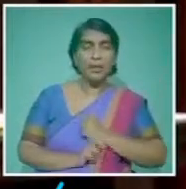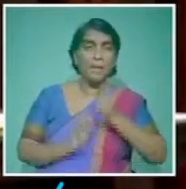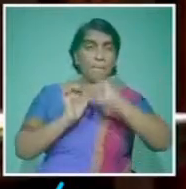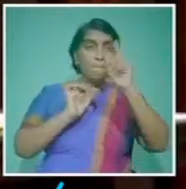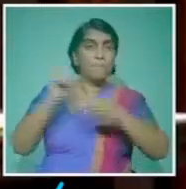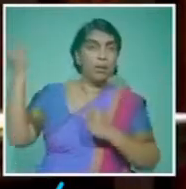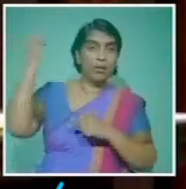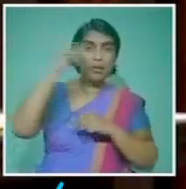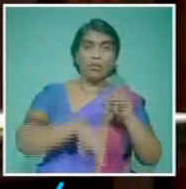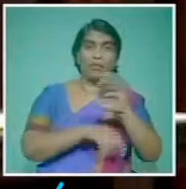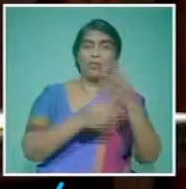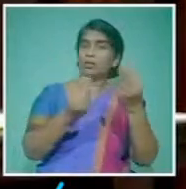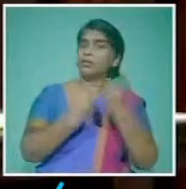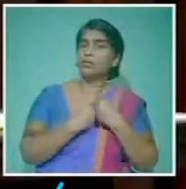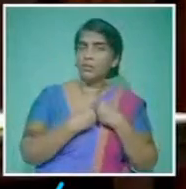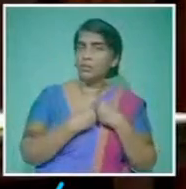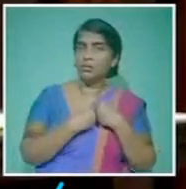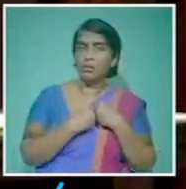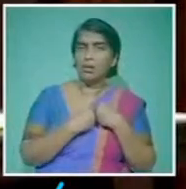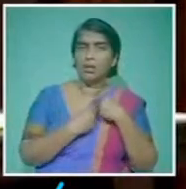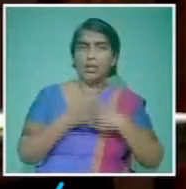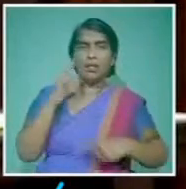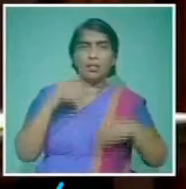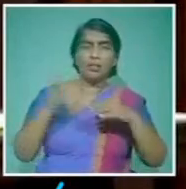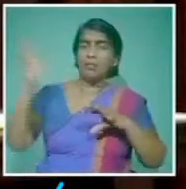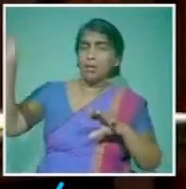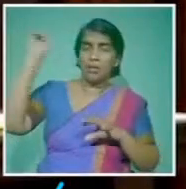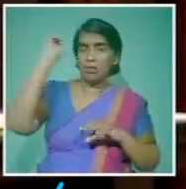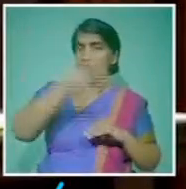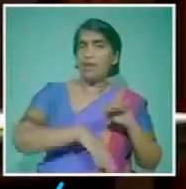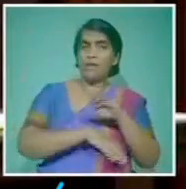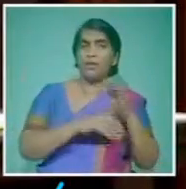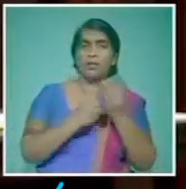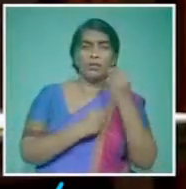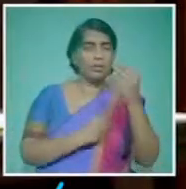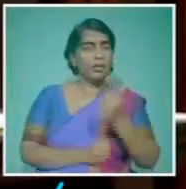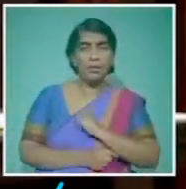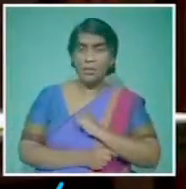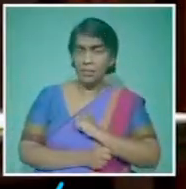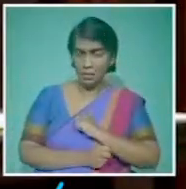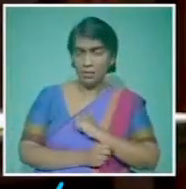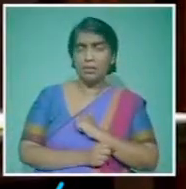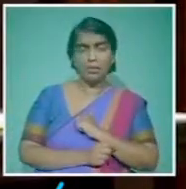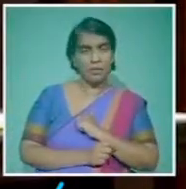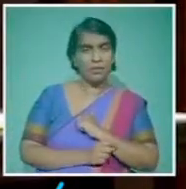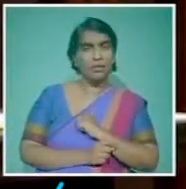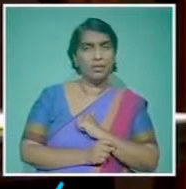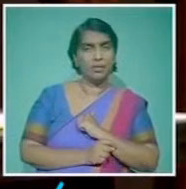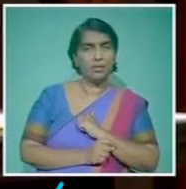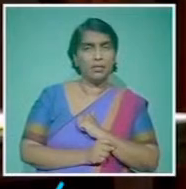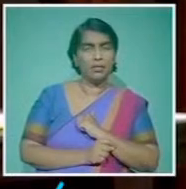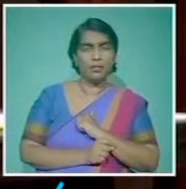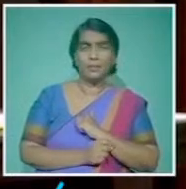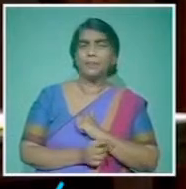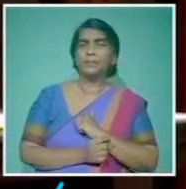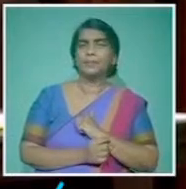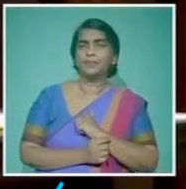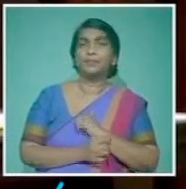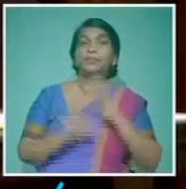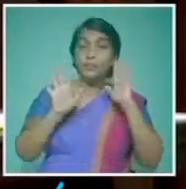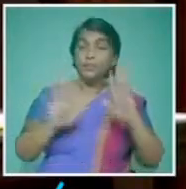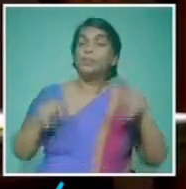කැල්ලක් නැතිකොට මඩකලපේ ඉඳන් දේශපාලනමේ වාසි වෙනුවෙන් ගෙනල්ලා 500ක් මාතර දිස්ත්‍රික්කේ අද දෙන්නේ කොහොමද එකඟ වෙයිද